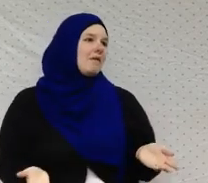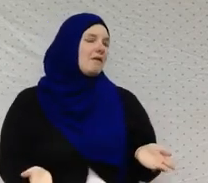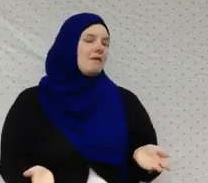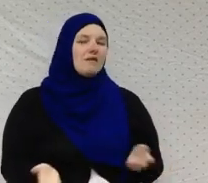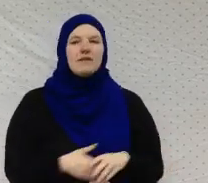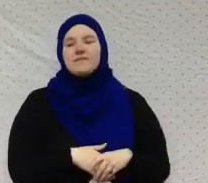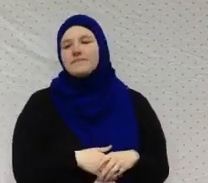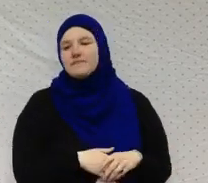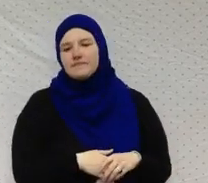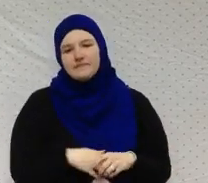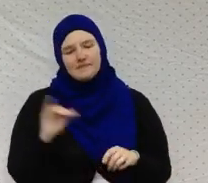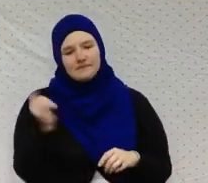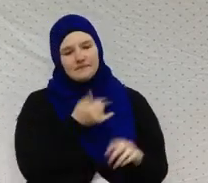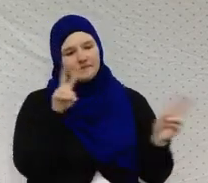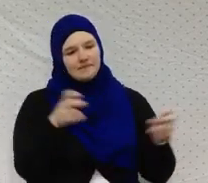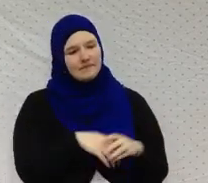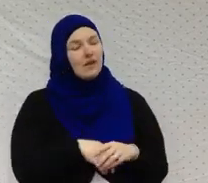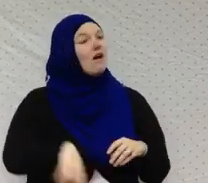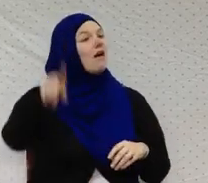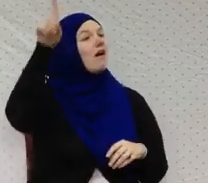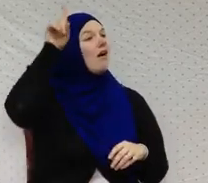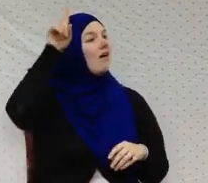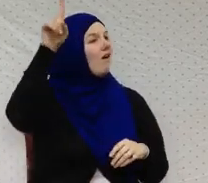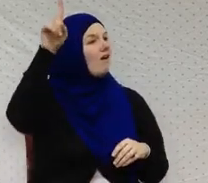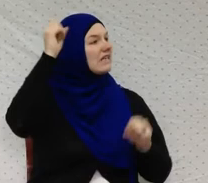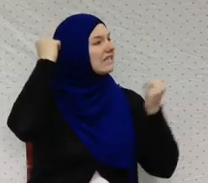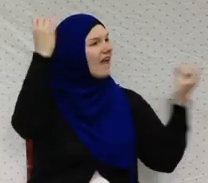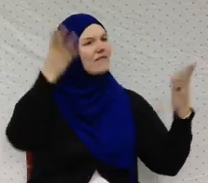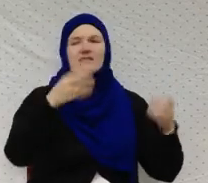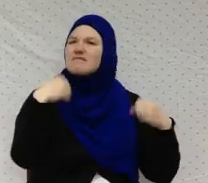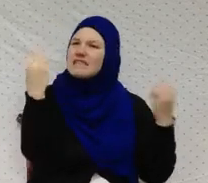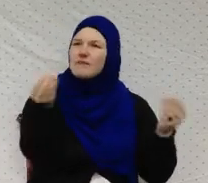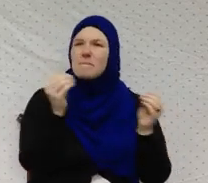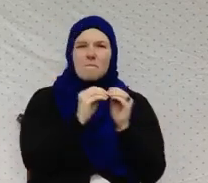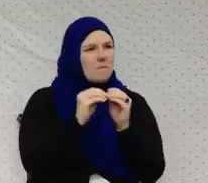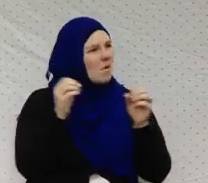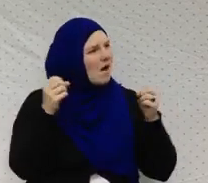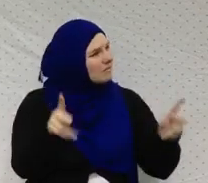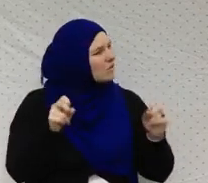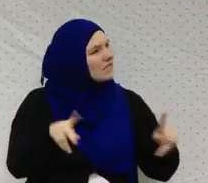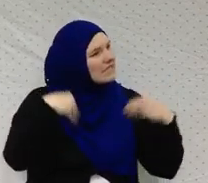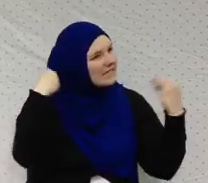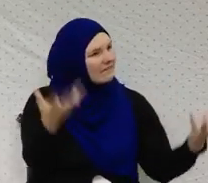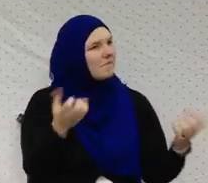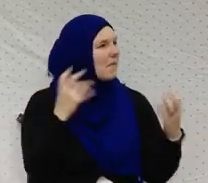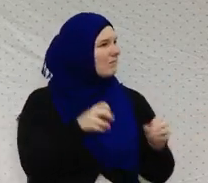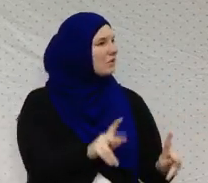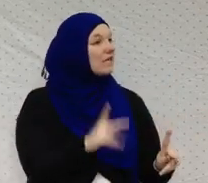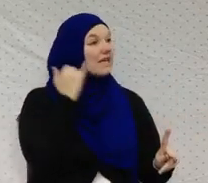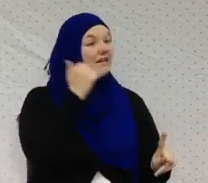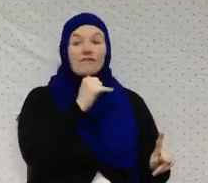وَأَن يُشْكَرَ فَلَا يُكْفَرْ. Allah opened gates for you. If you